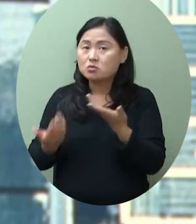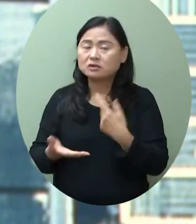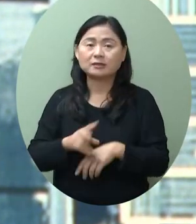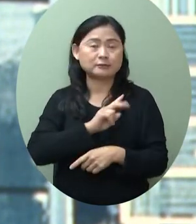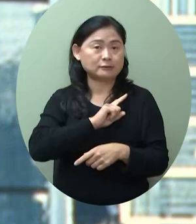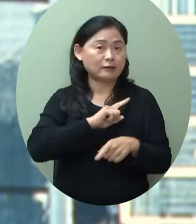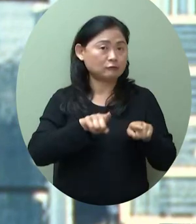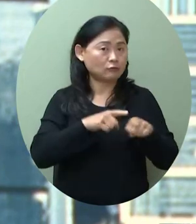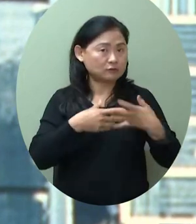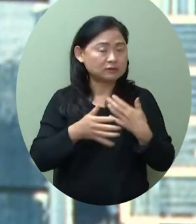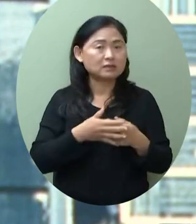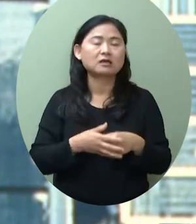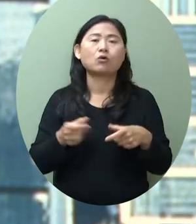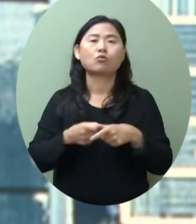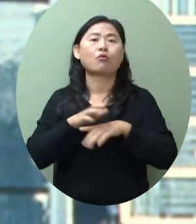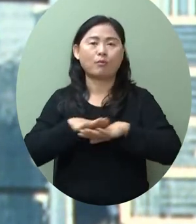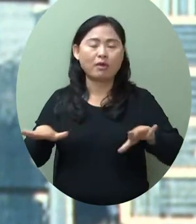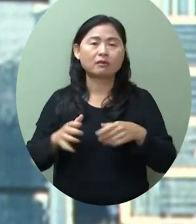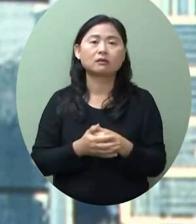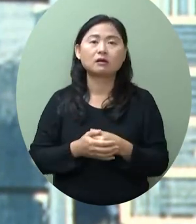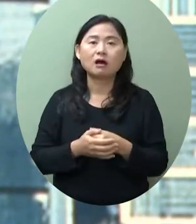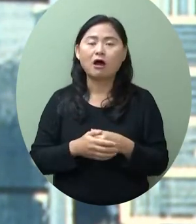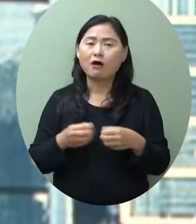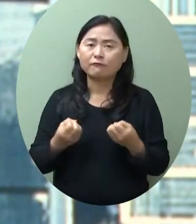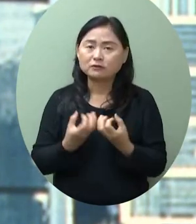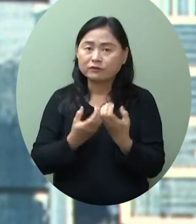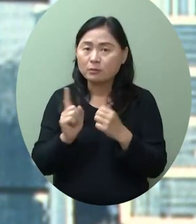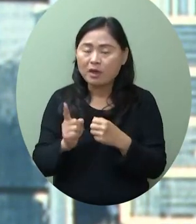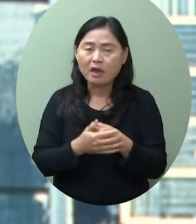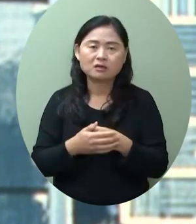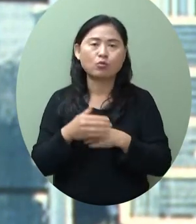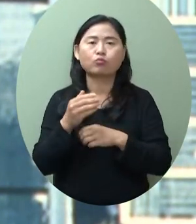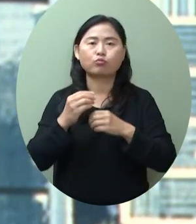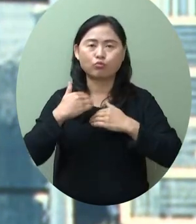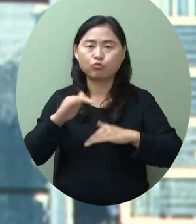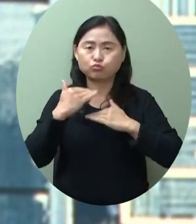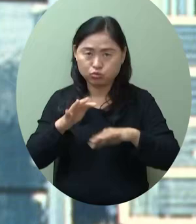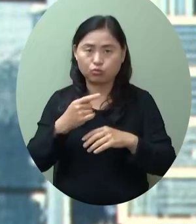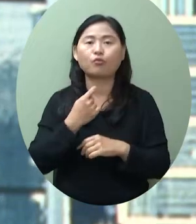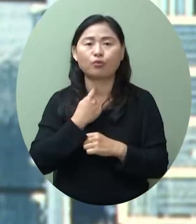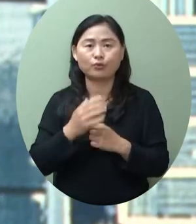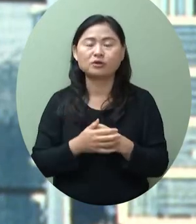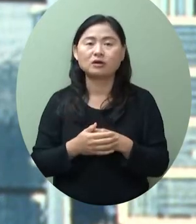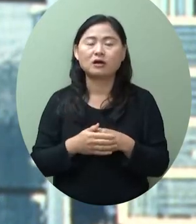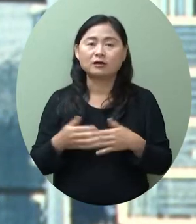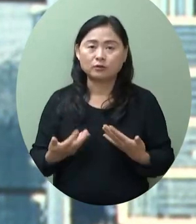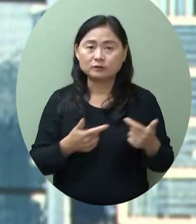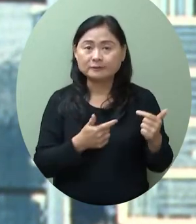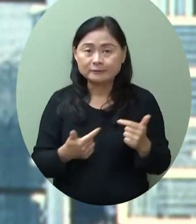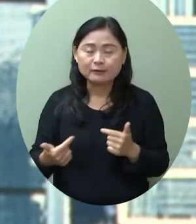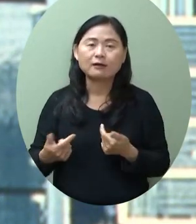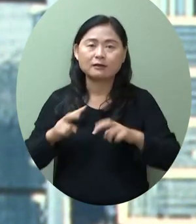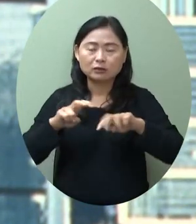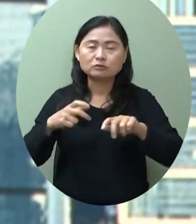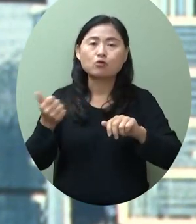公道。究竟發生咗咩事咧？係要向公眾嚟到去交代。但係去到呢一刻咧，有關嘅調查並未完